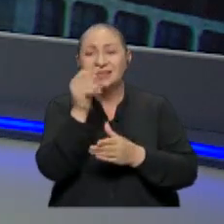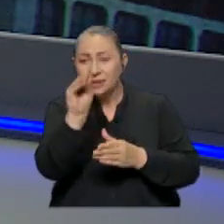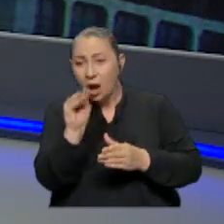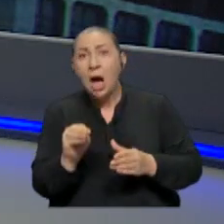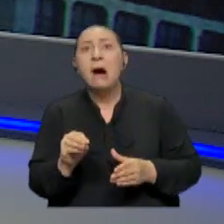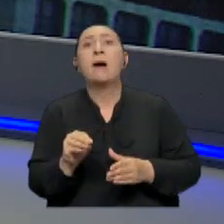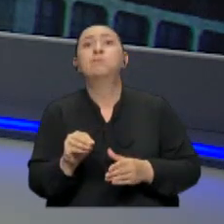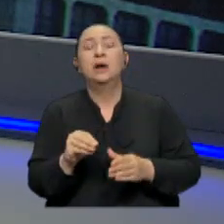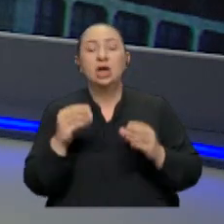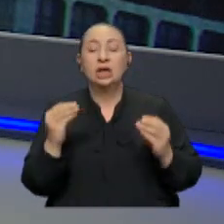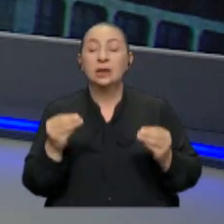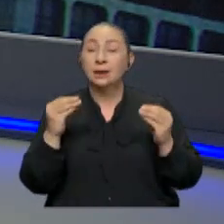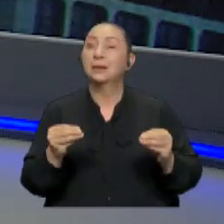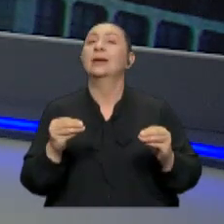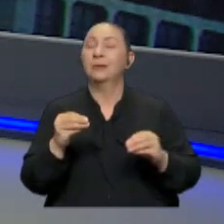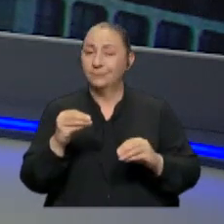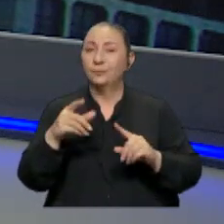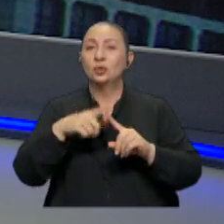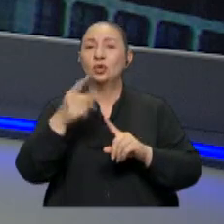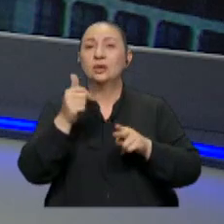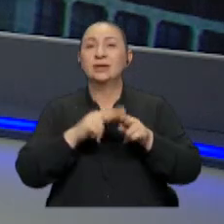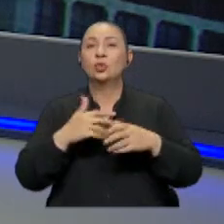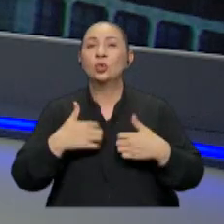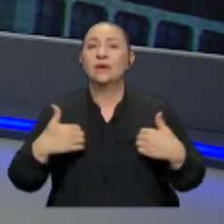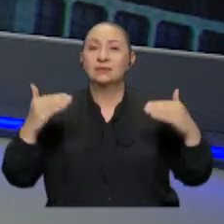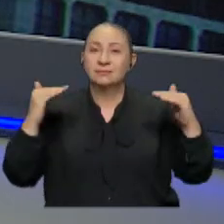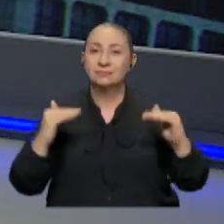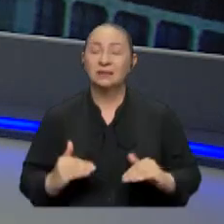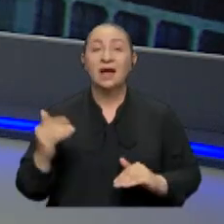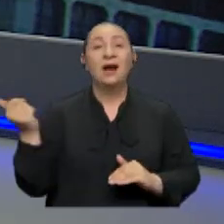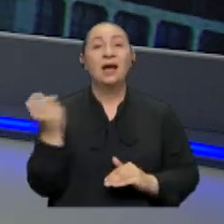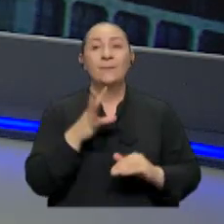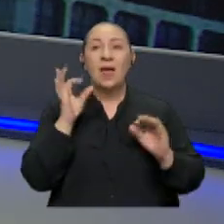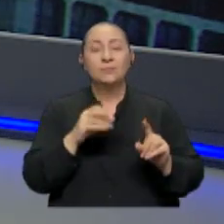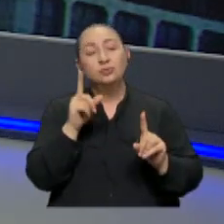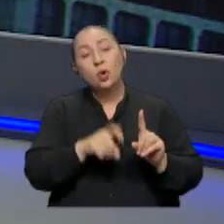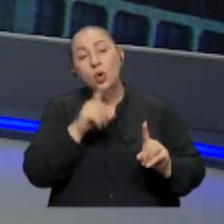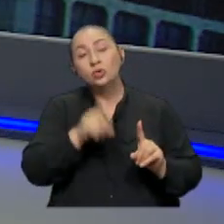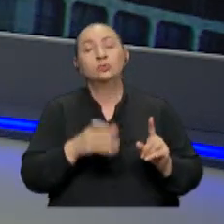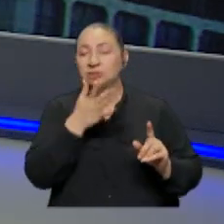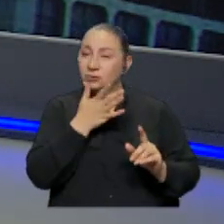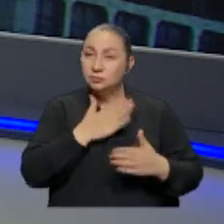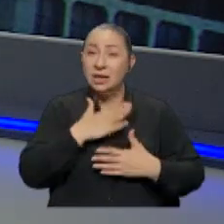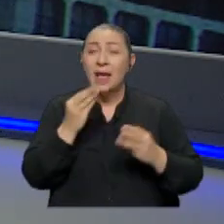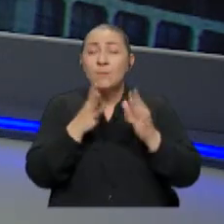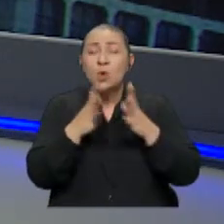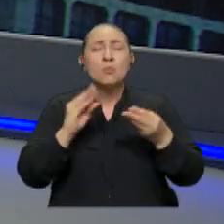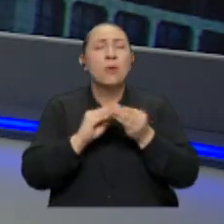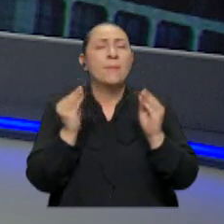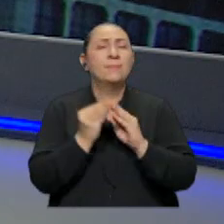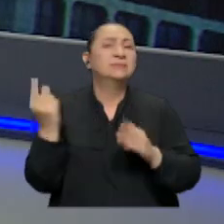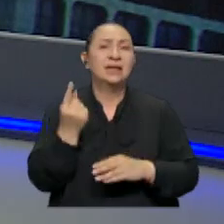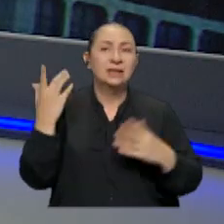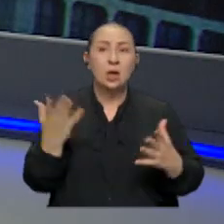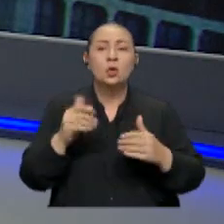bulunmaması artık iyiden iyiye tüik'e güveni azaltır rakamlar hep sorgulanıyor biliyoruz bizim en büyük sorunlarımızdan